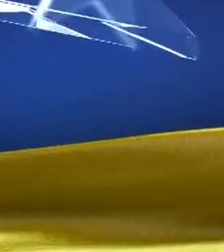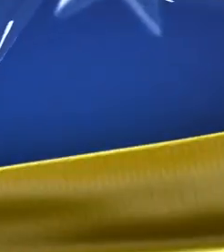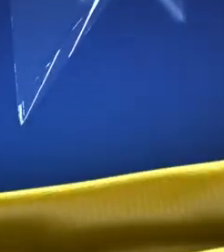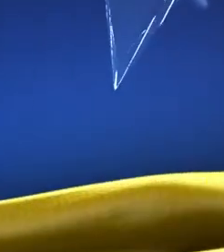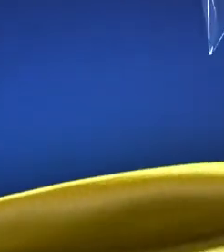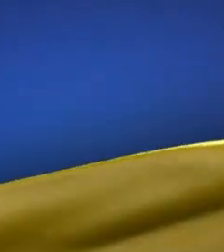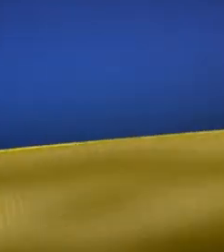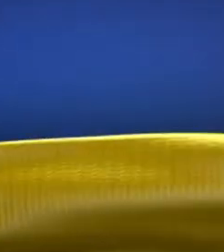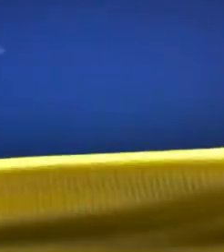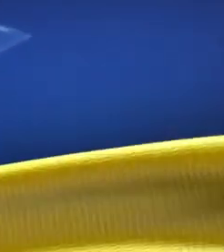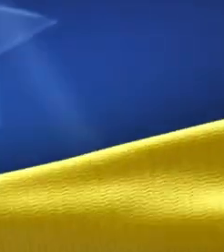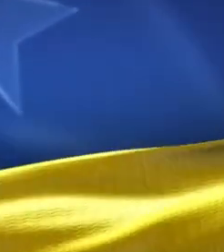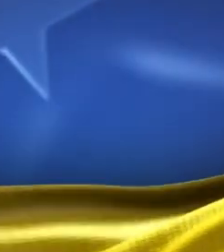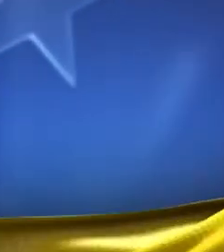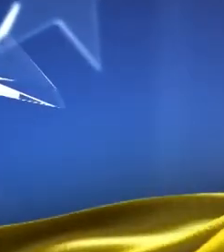Lokalni izbori